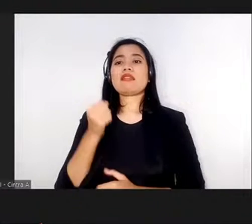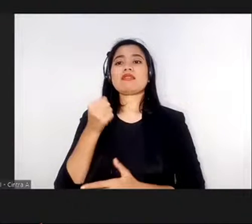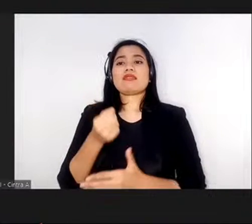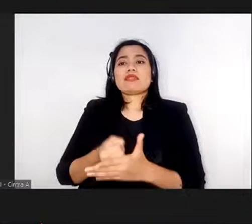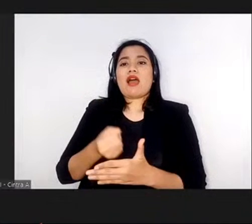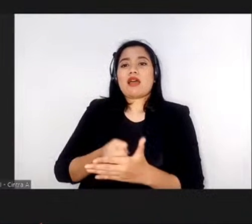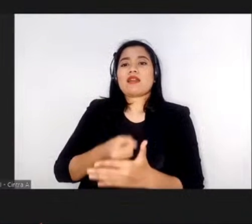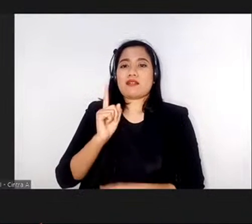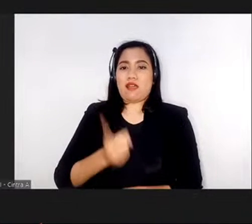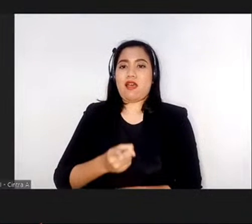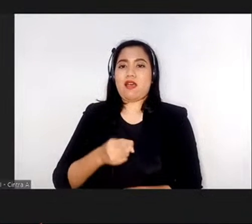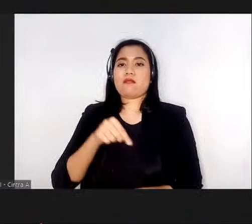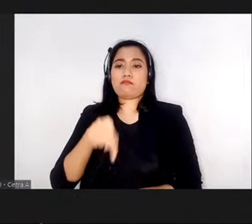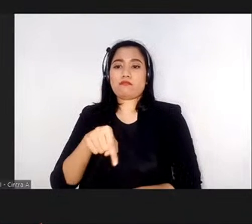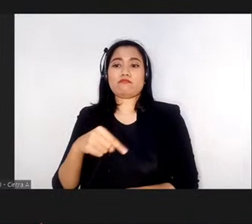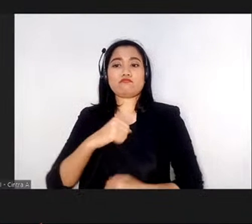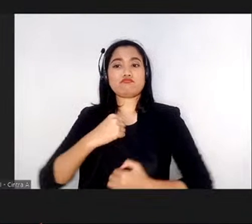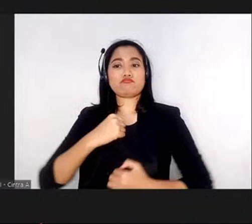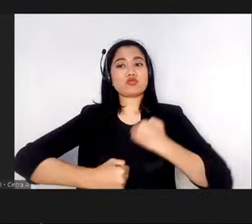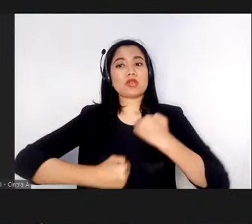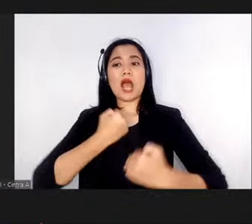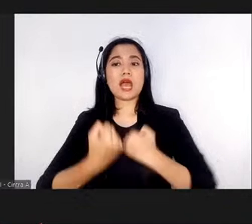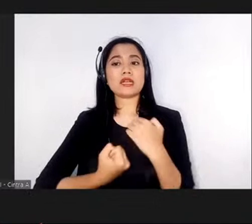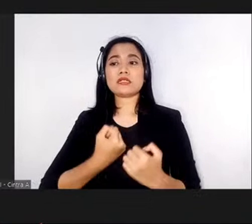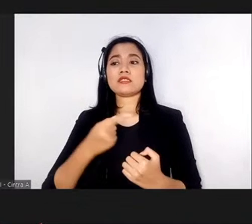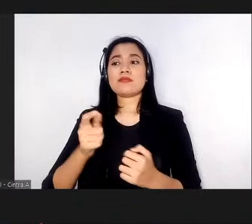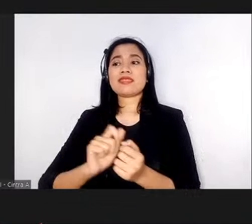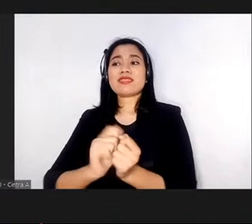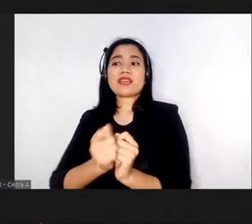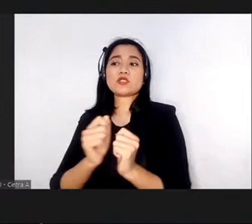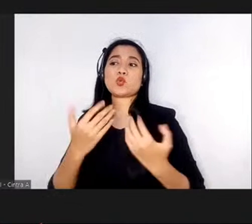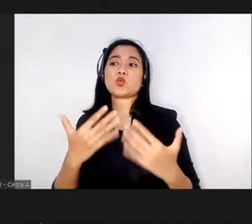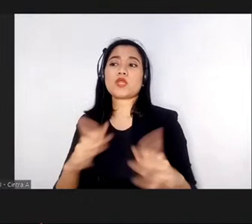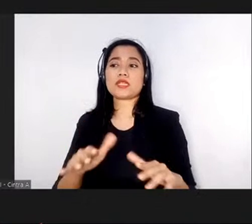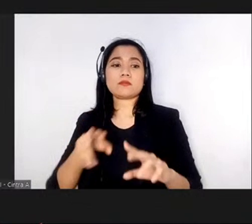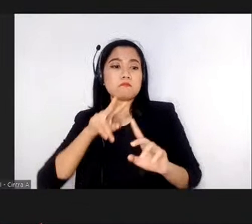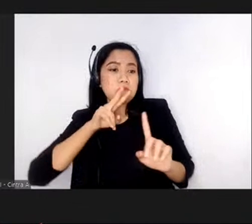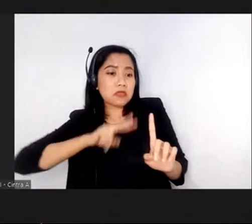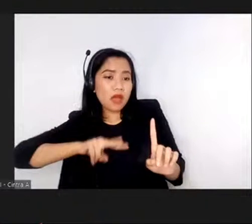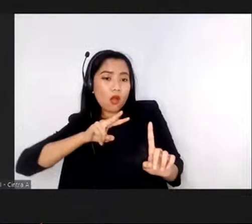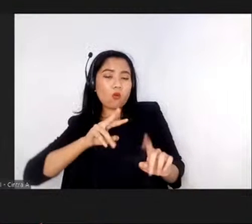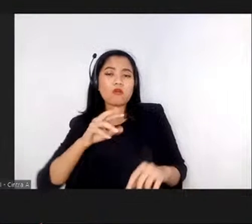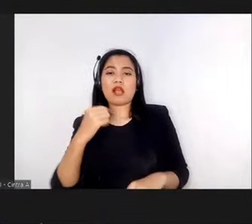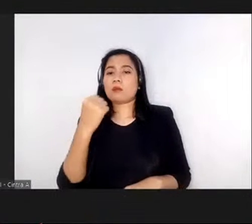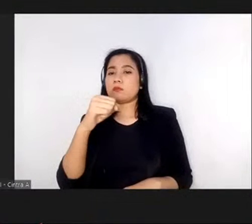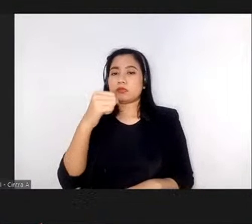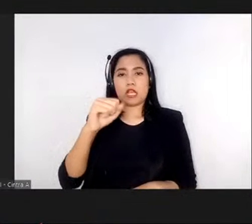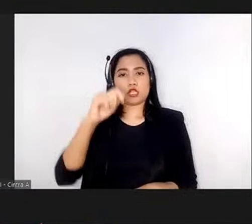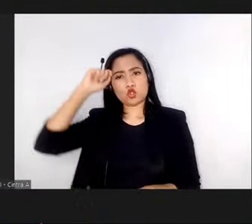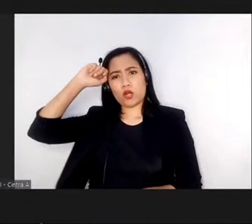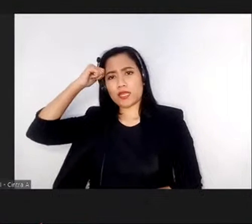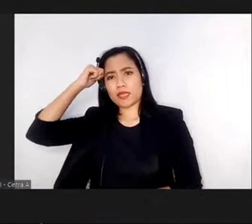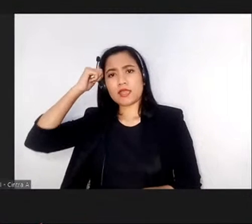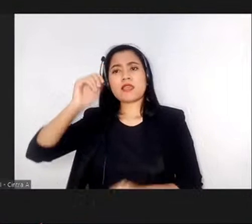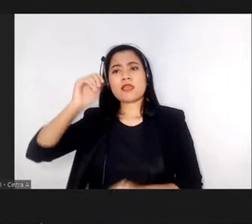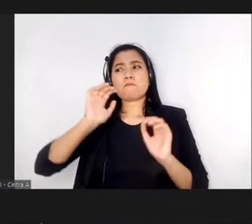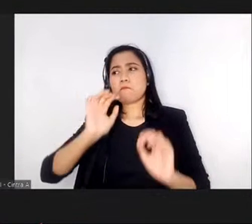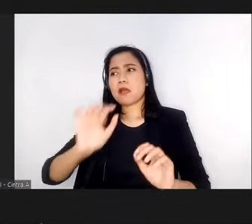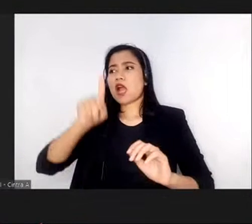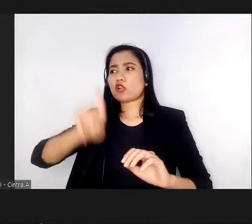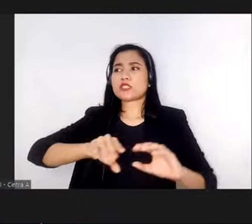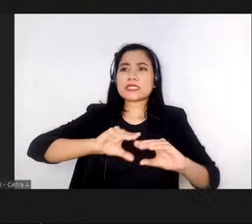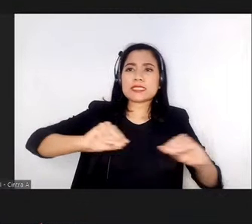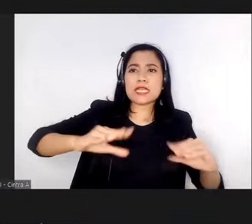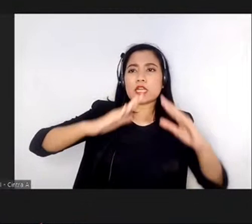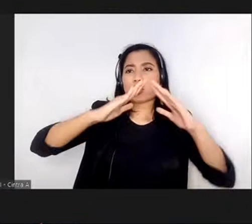bahwa perusahaan sulit sekali untuk melakukan uji tuntas maupun pemantauan banyak yang harus melakukan kerja dari jarak jauh jadi dialog